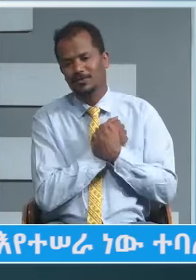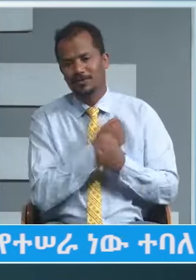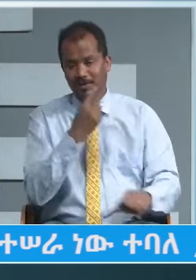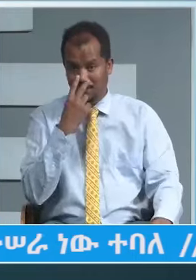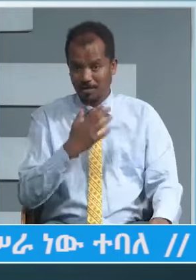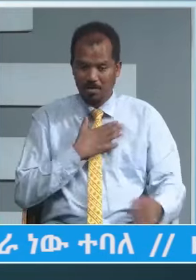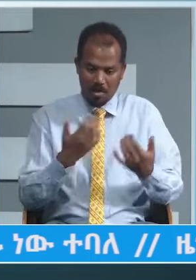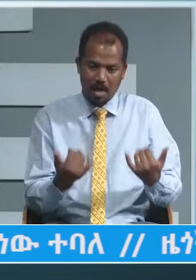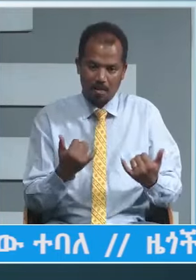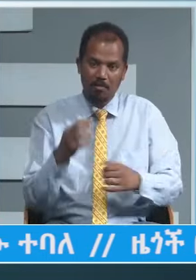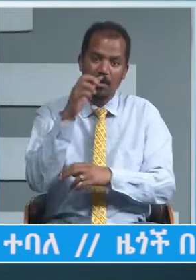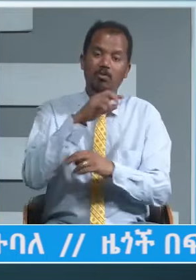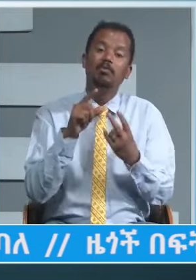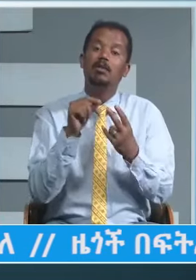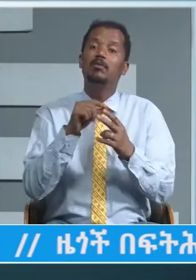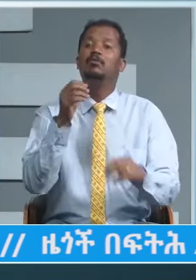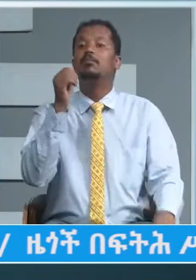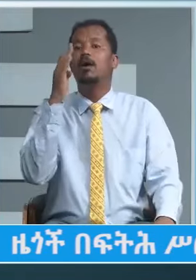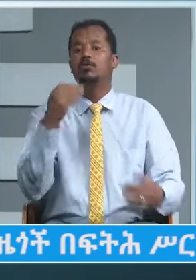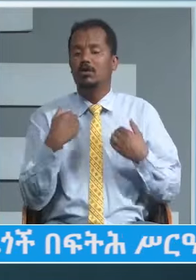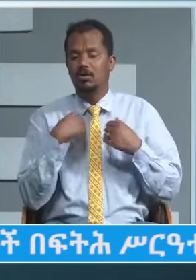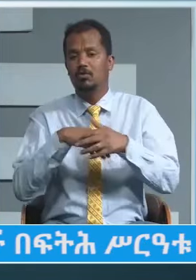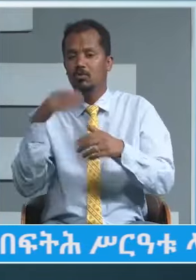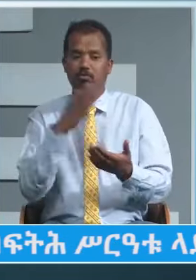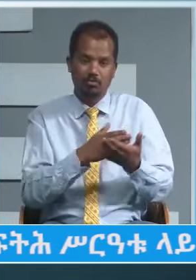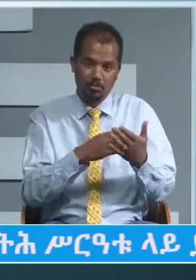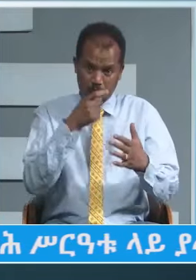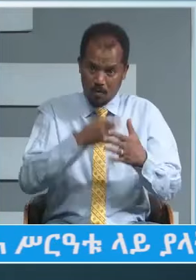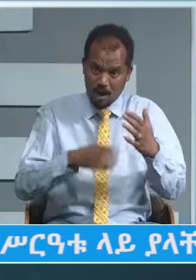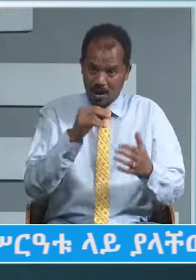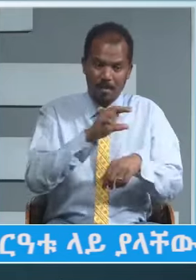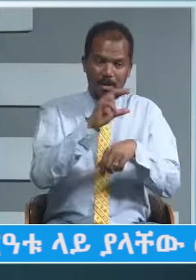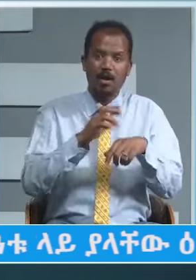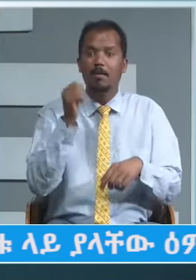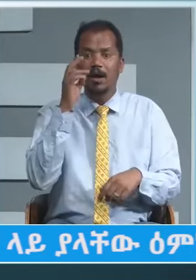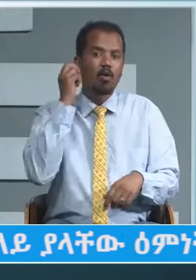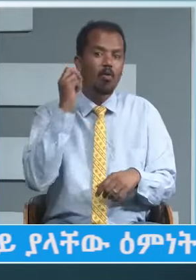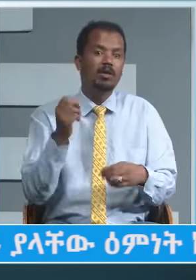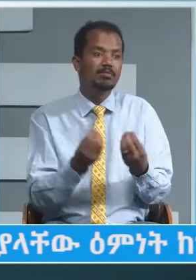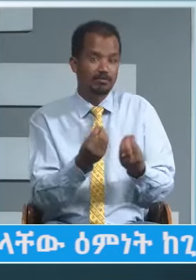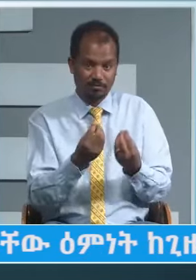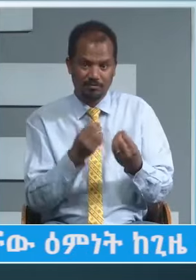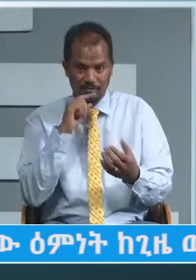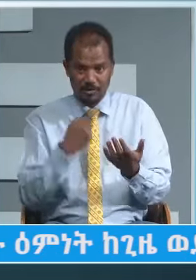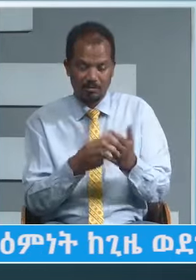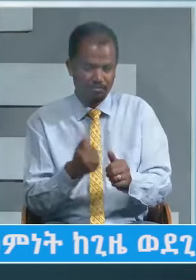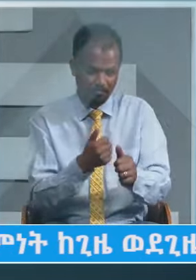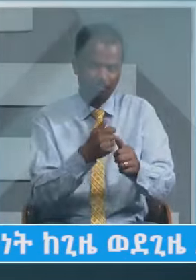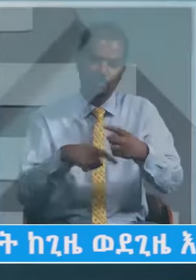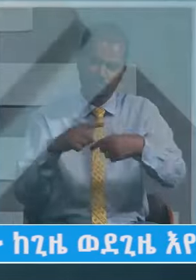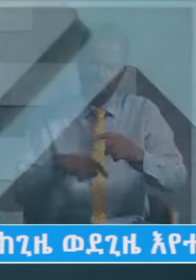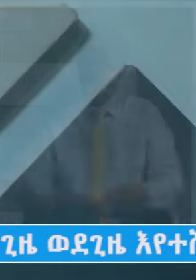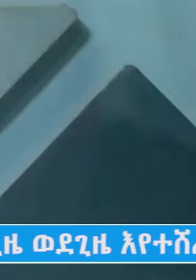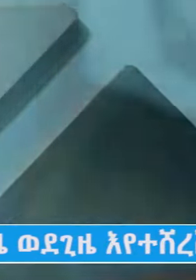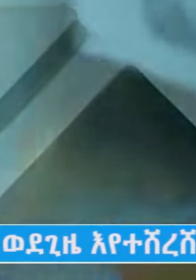ውድ ተመልካቾቻችን፣ አሁን ደግሞ በዕለቱ በተመረጡ ባንኮች ያለውን የውጭ ምንዛሬ ዋጋና የብሔራዊ ባንክ የወርቅ ግብይት መረጃ ተከታትለን